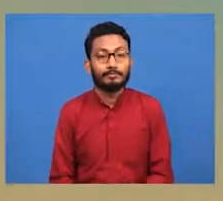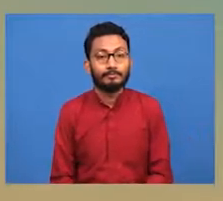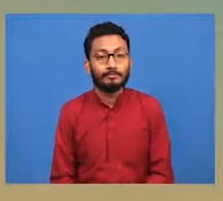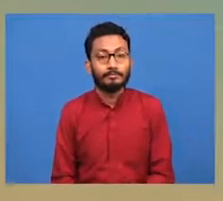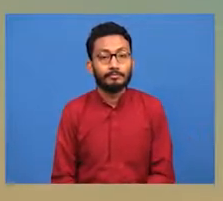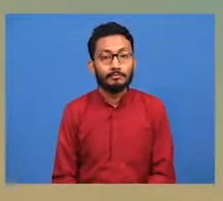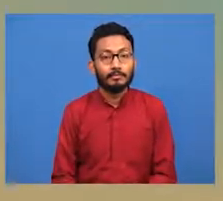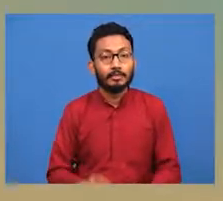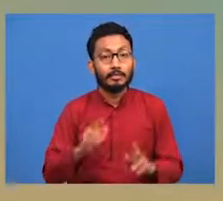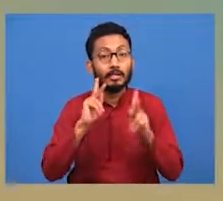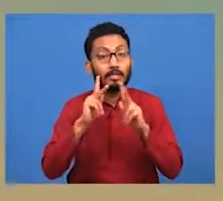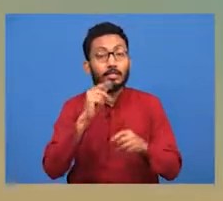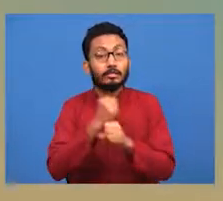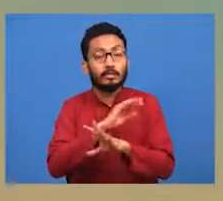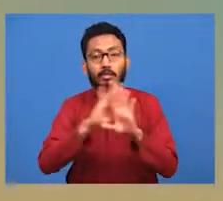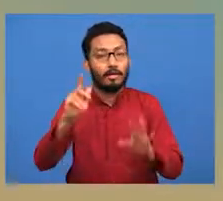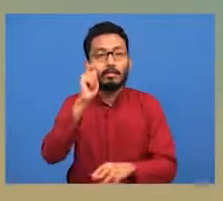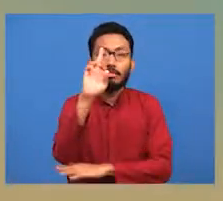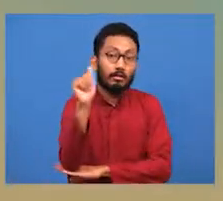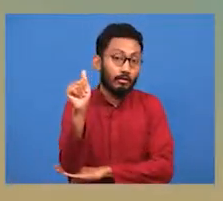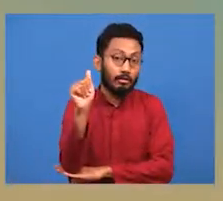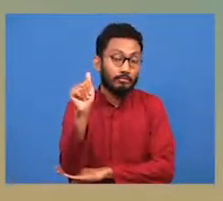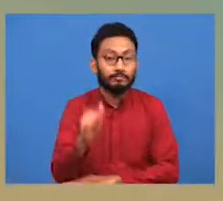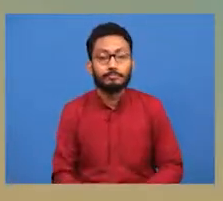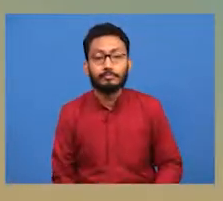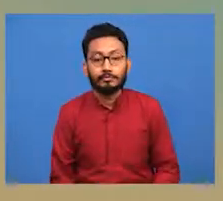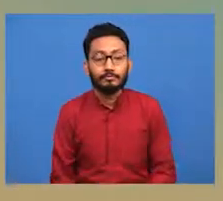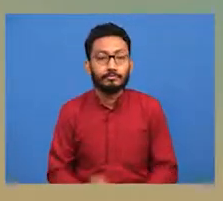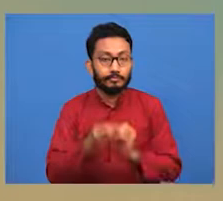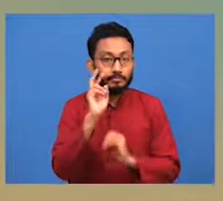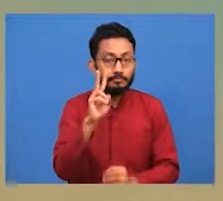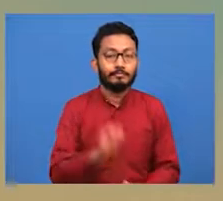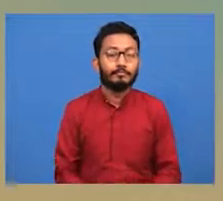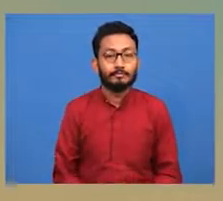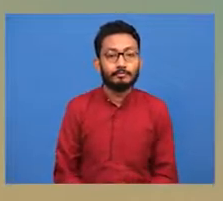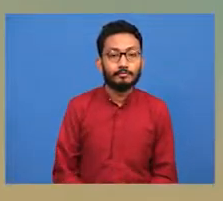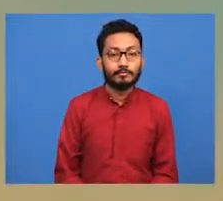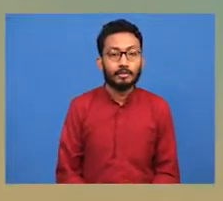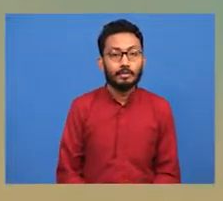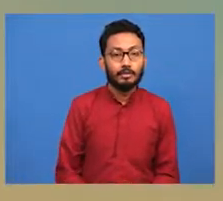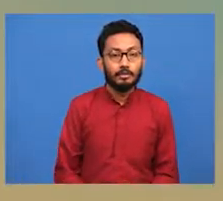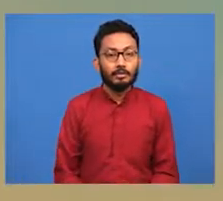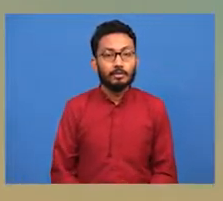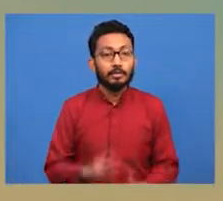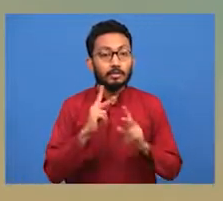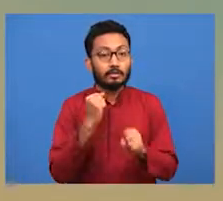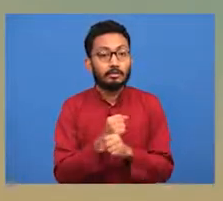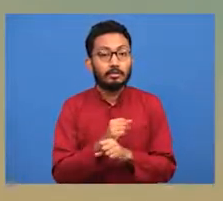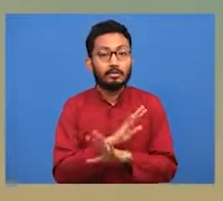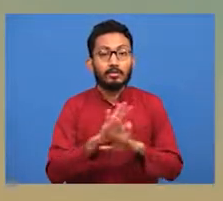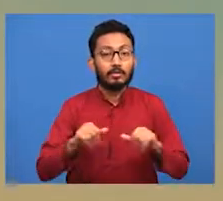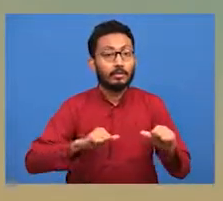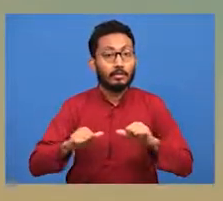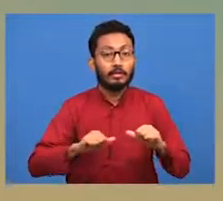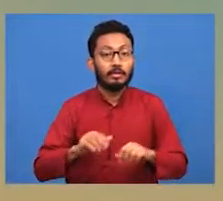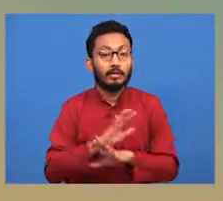Kata kerja aktif tak transitif terbahagi kepada dua, iaitu kata kerja aktif tak transitif